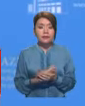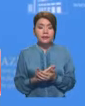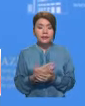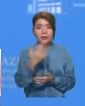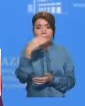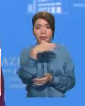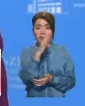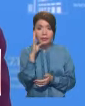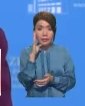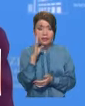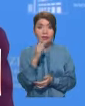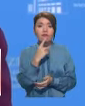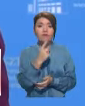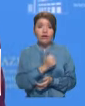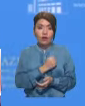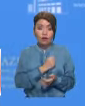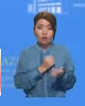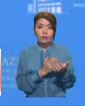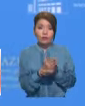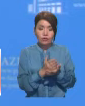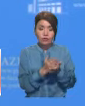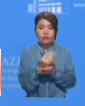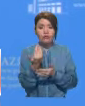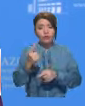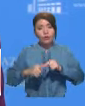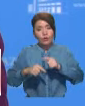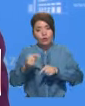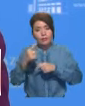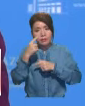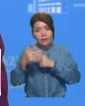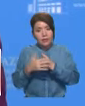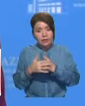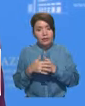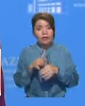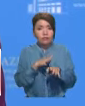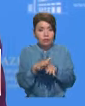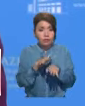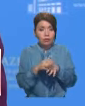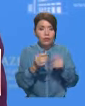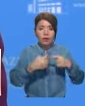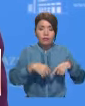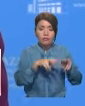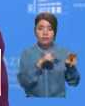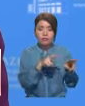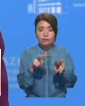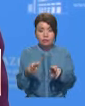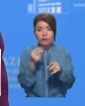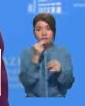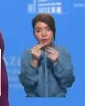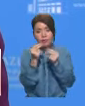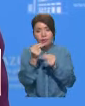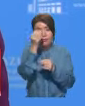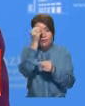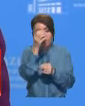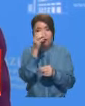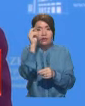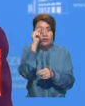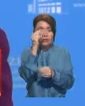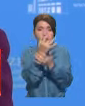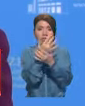Родители, чьи дети проходят воинскую службу, а также их близкие родственники, смогут осуществлять общественный контроль над питанием и образовательными